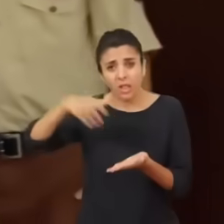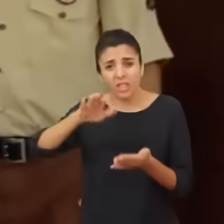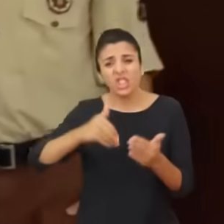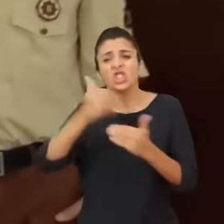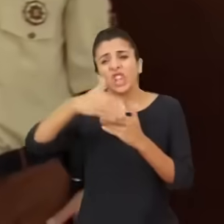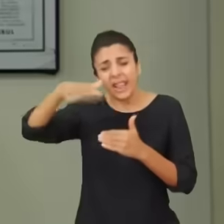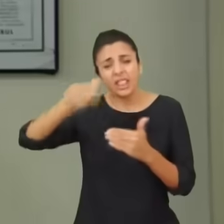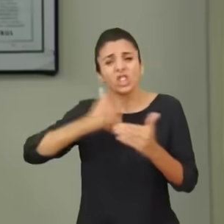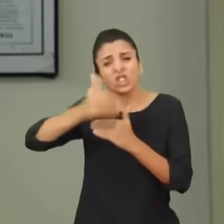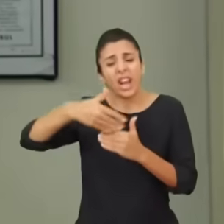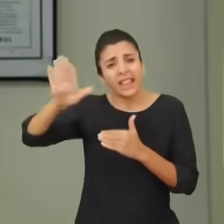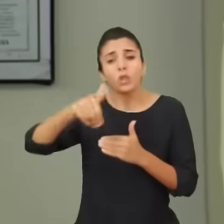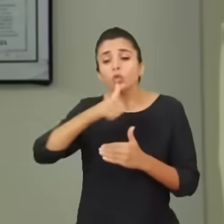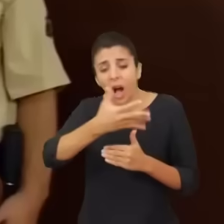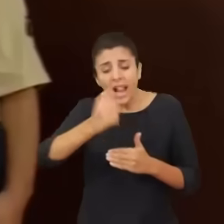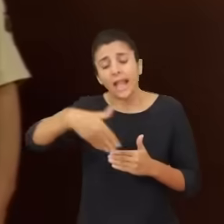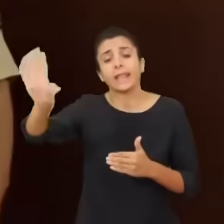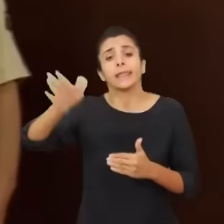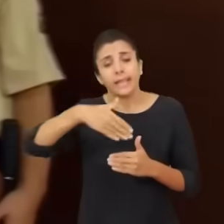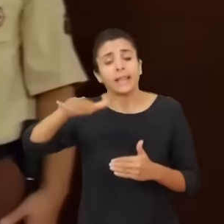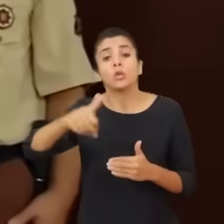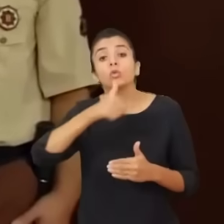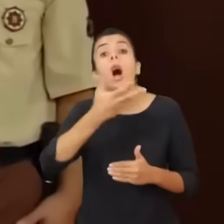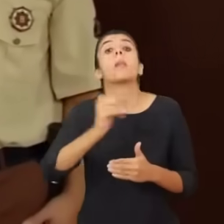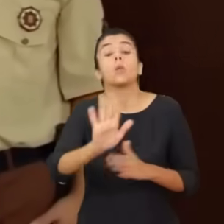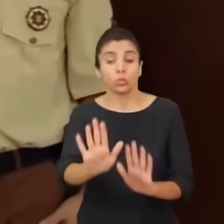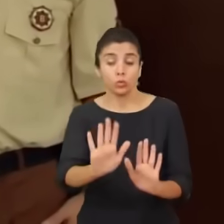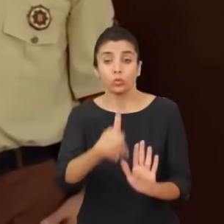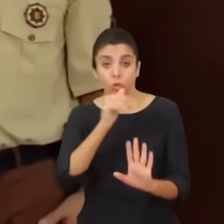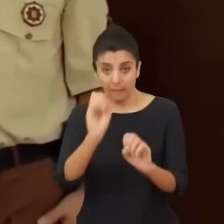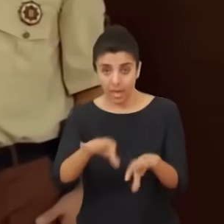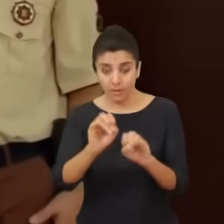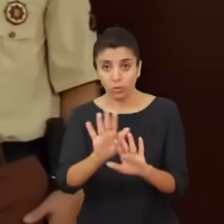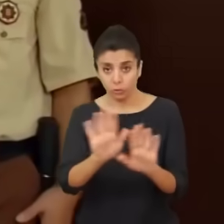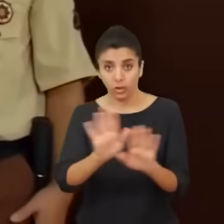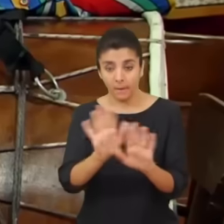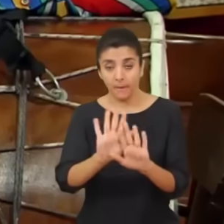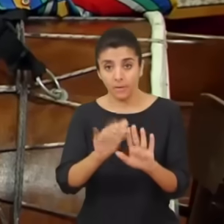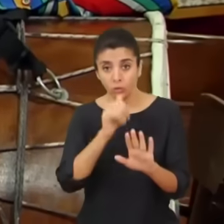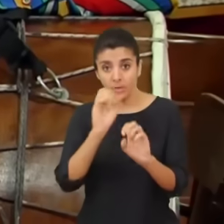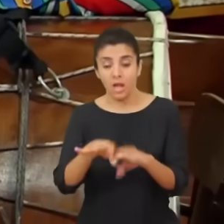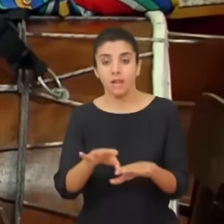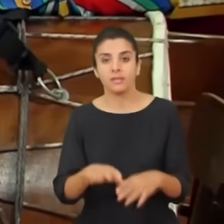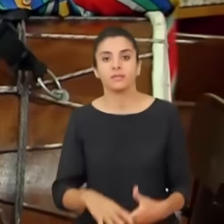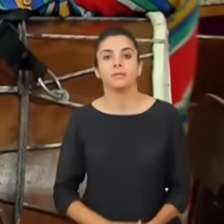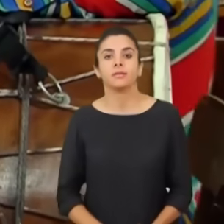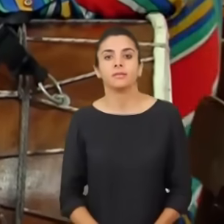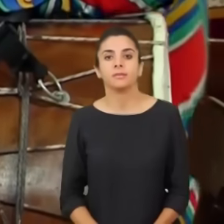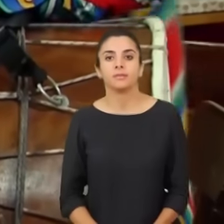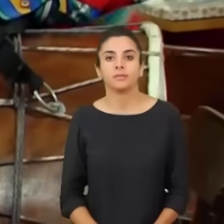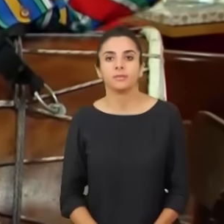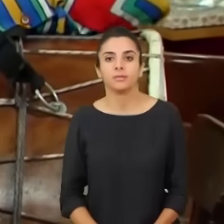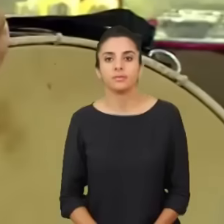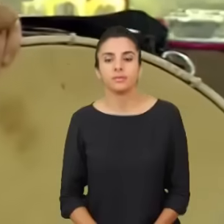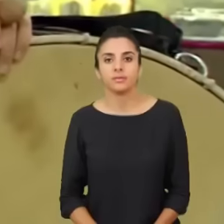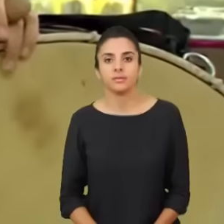da çık sen. Suyu da al, çık. Alma, suyu alma. Aldığı gibi geri bıraktı. Şahin yazmayı